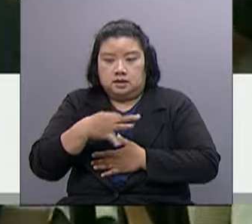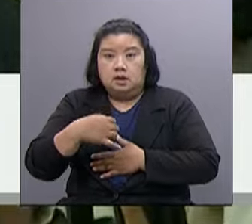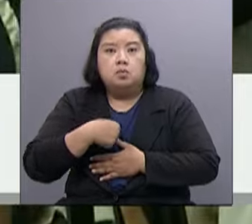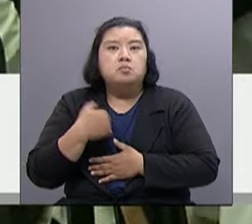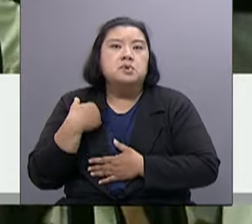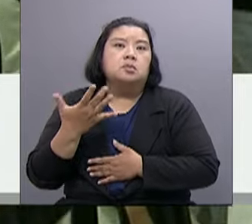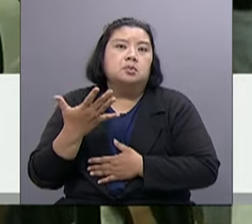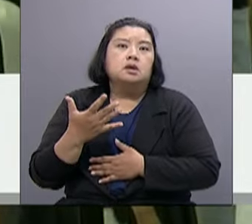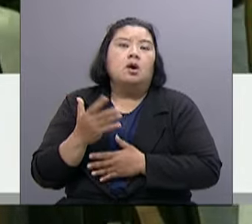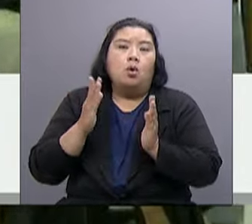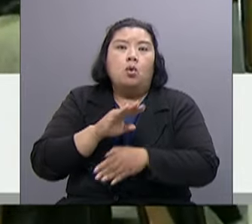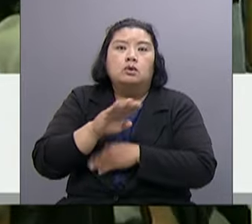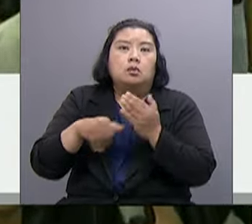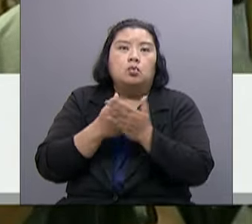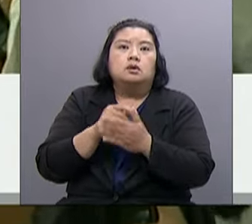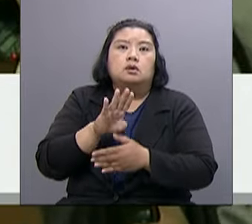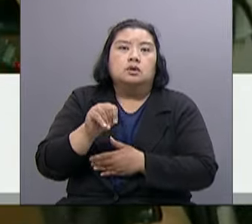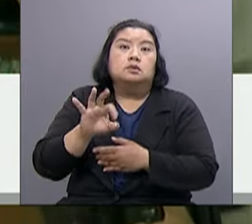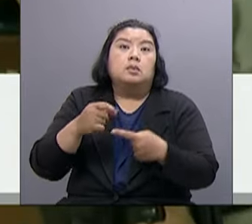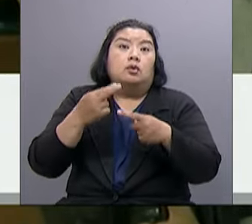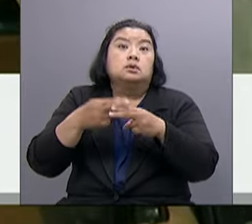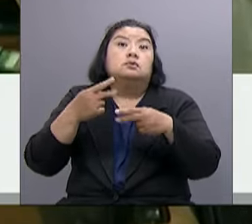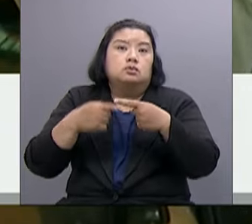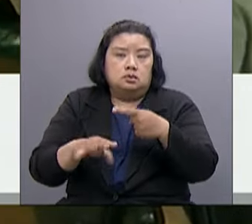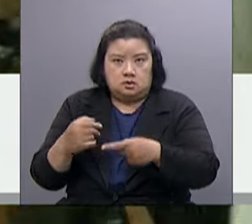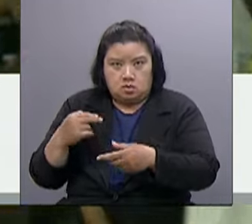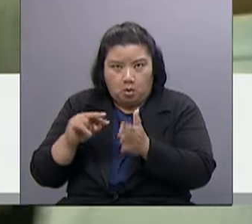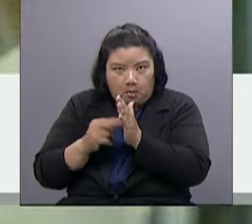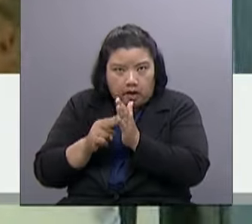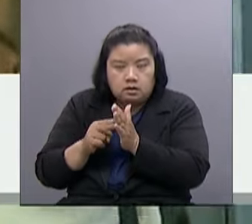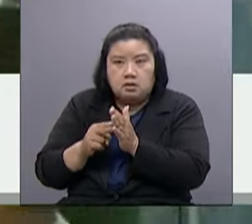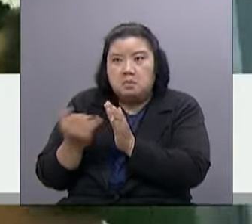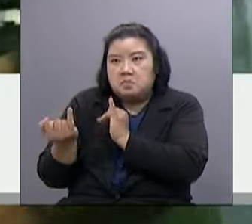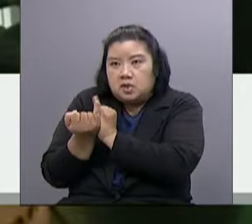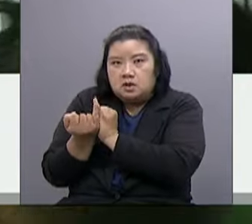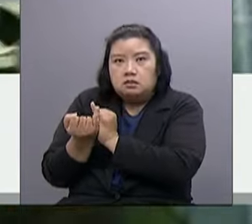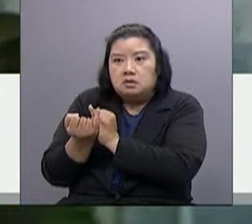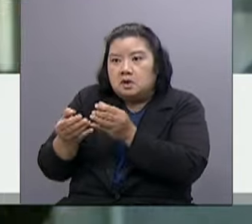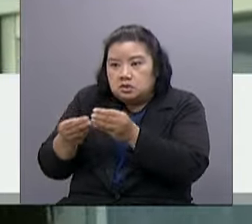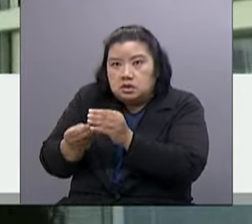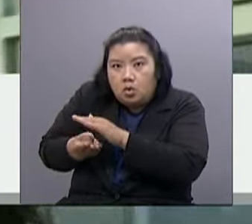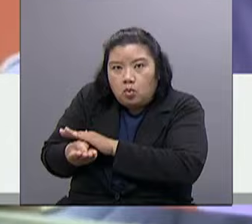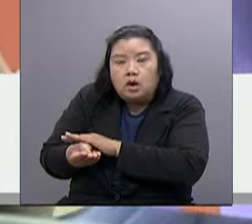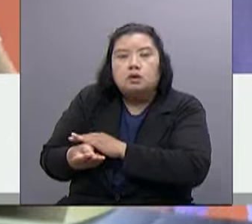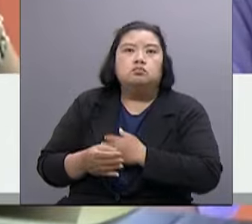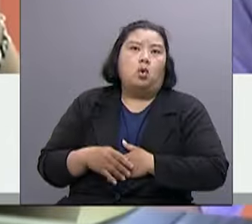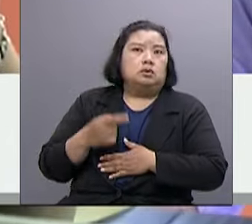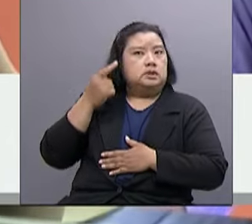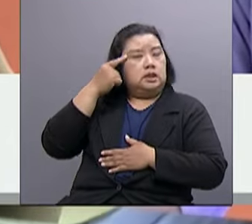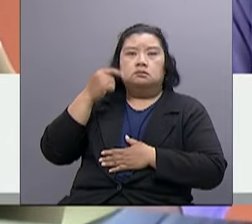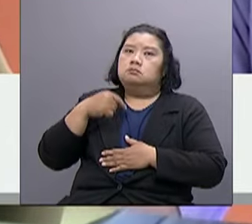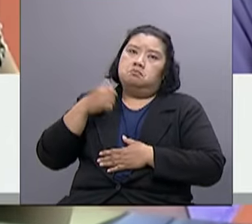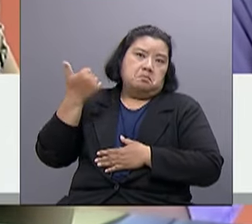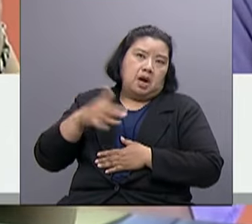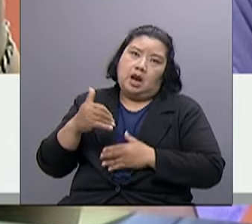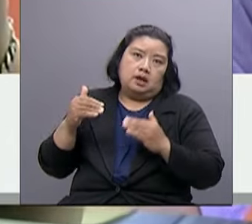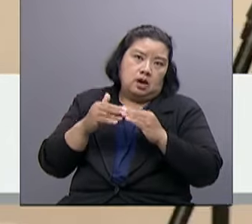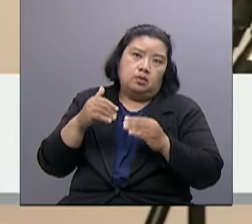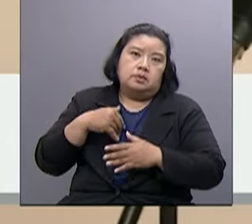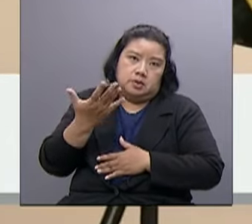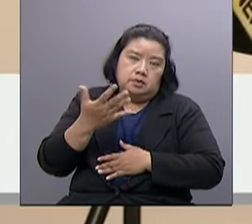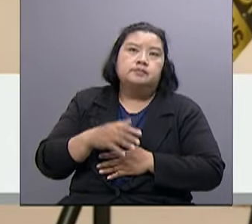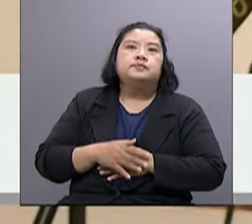ให้149คนถูกกล่าวหาว่าเป็นกลุ่มหัวทั้งที่ข้อเท็จจริงนั้นไม่ใช่ค่ะจึงถือว่าไม่เป็นธรรมอย่างยิ่งโดยนายสม